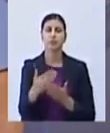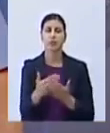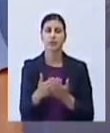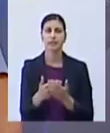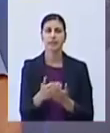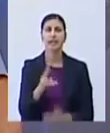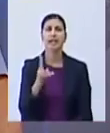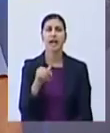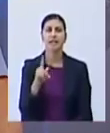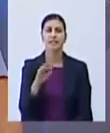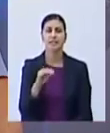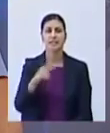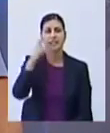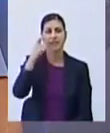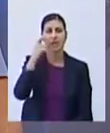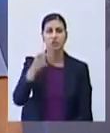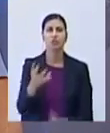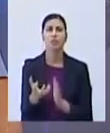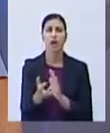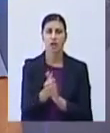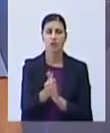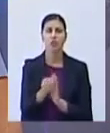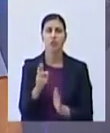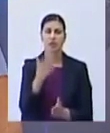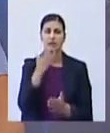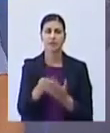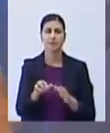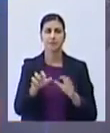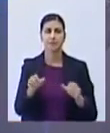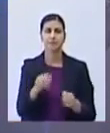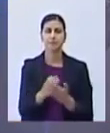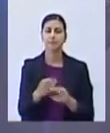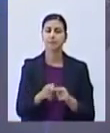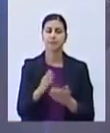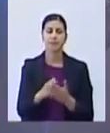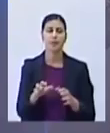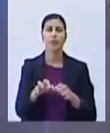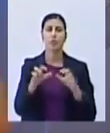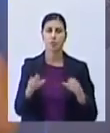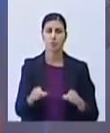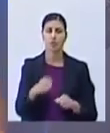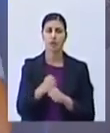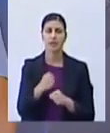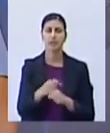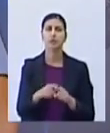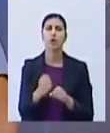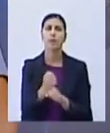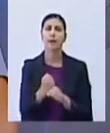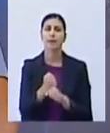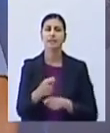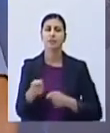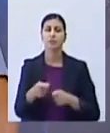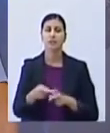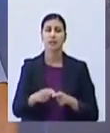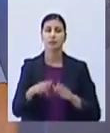როგორც არის კაზრეთის საბადო, რომელიც ბიძინა ივანიშვილმა აიღო და ბიძინა ივანიშვილი განაგებს ამას, ხო? ეს არის მონოპოლია აღებული. აი ვიყოთ ფარმაცევტიკული ბიზნესი კიდე.